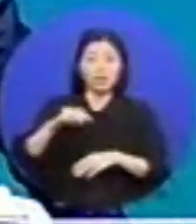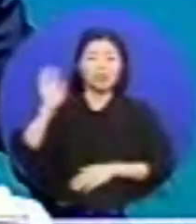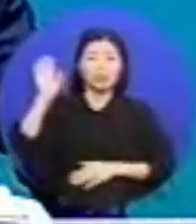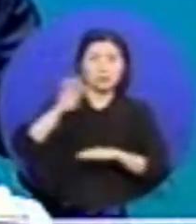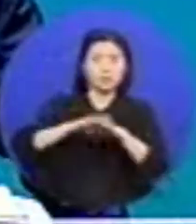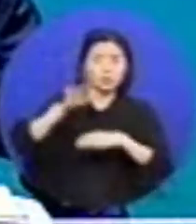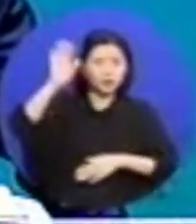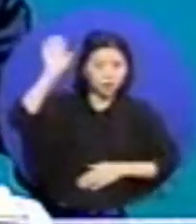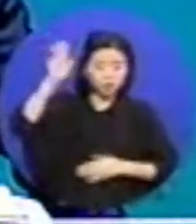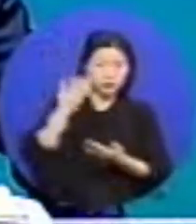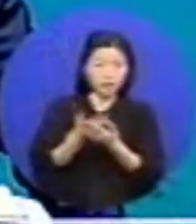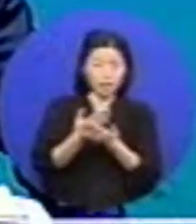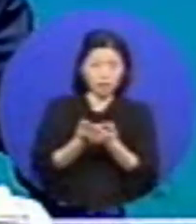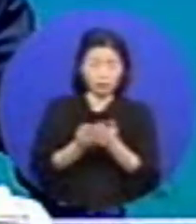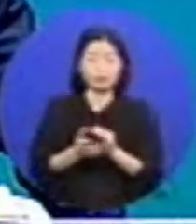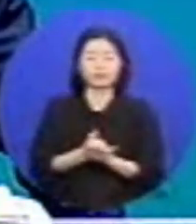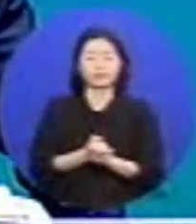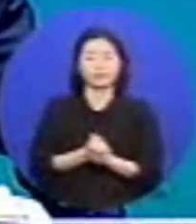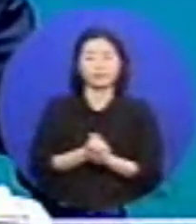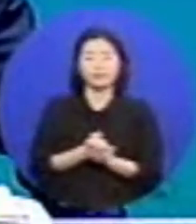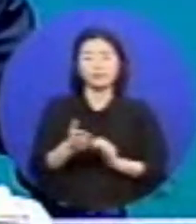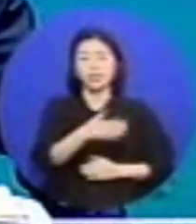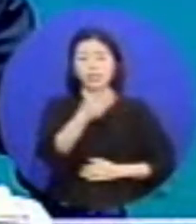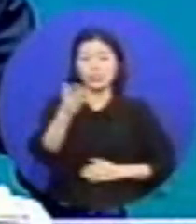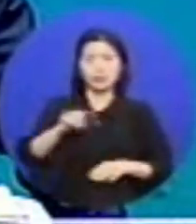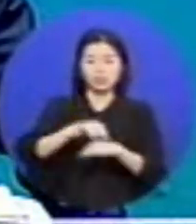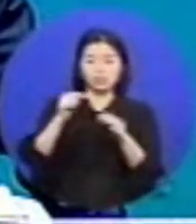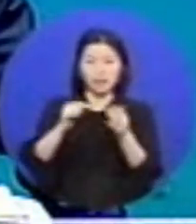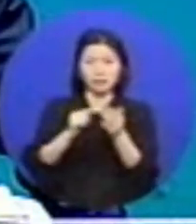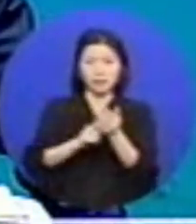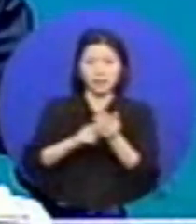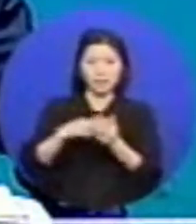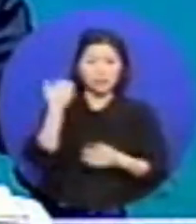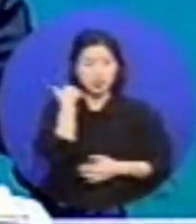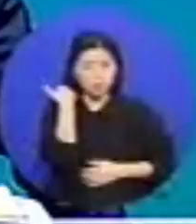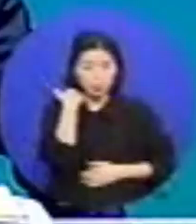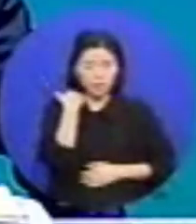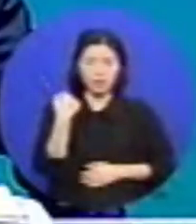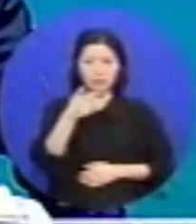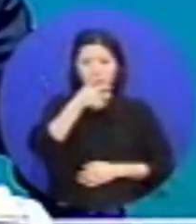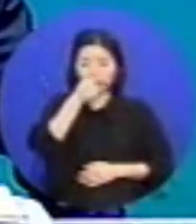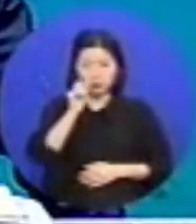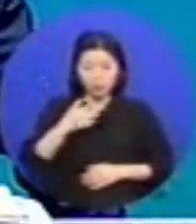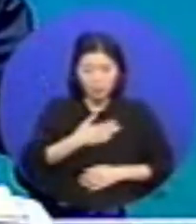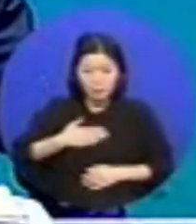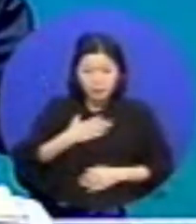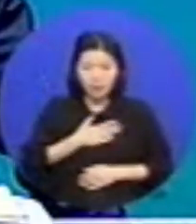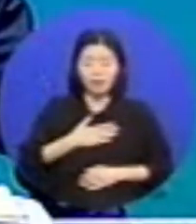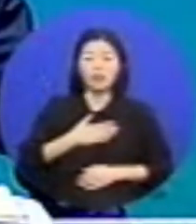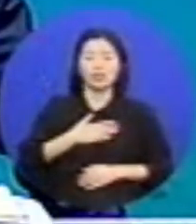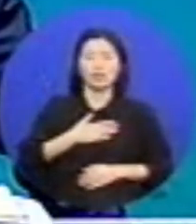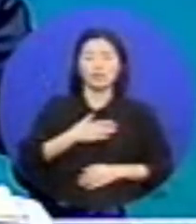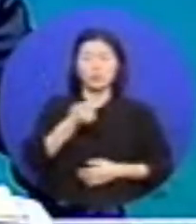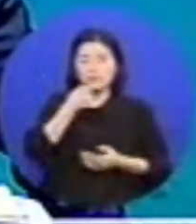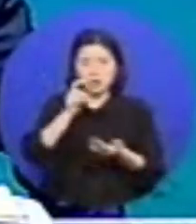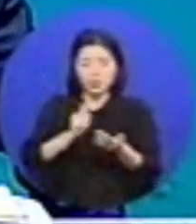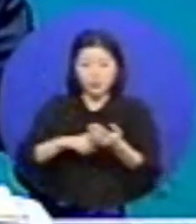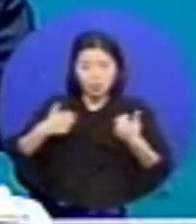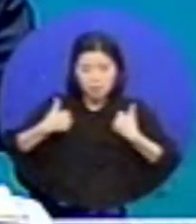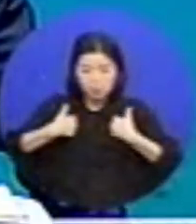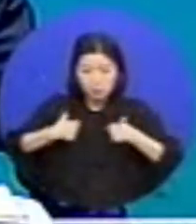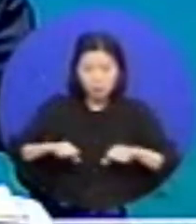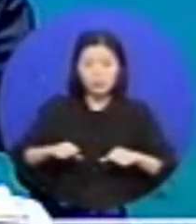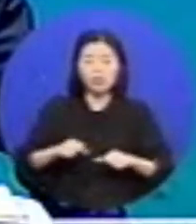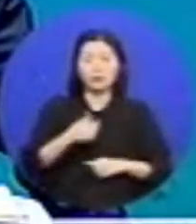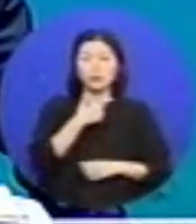그러면서 여러분의 마음에 소외감이 있습니까? 열등감이 있습니까? 쉽게 포기하고 싶은